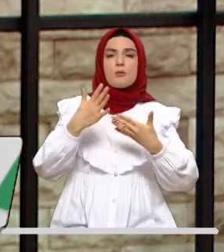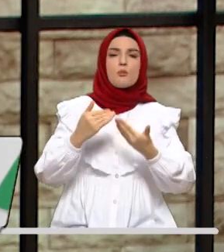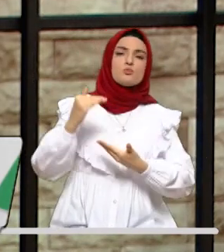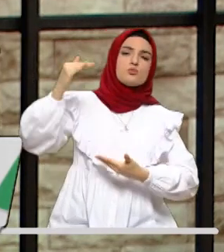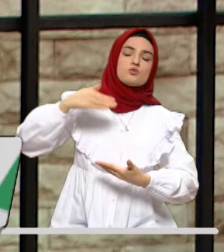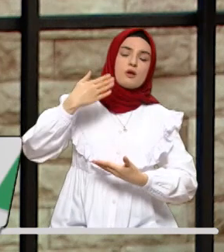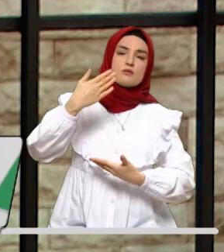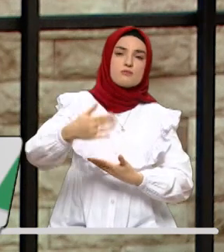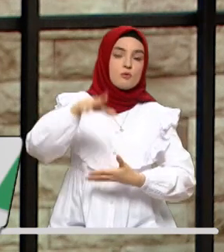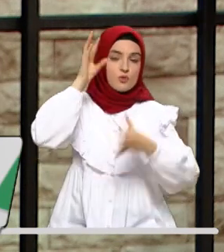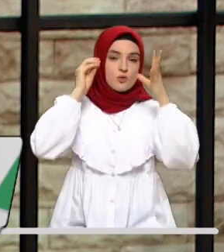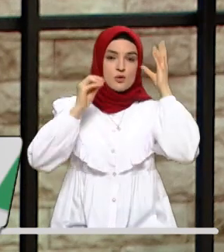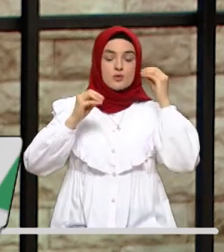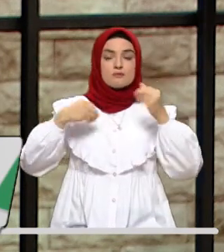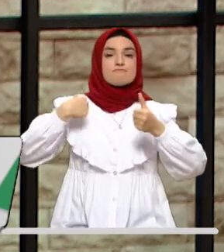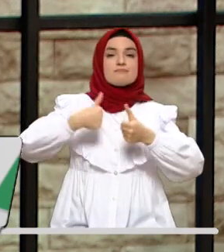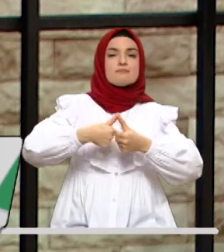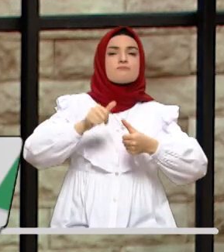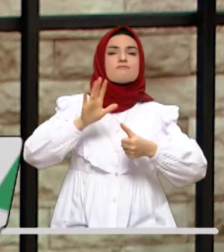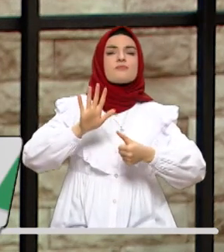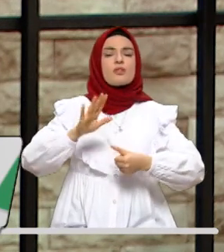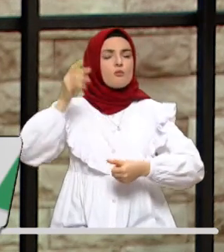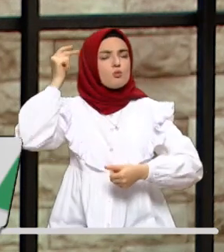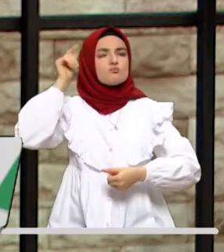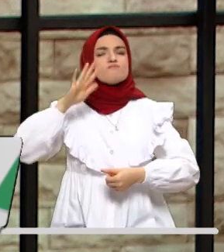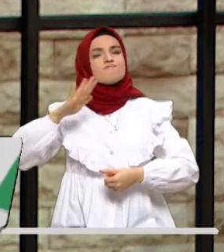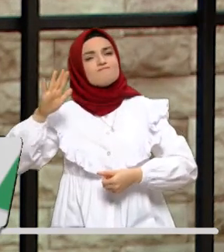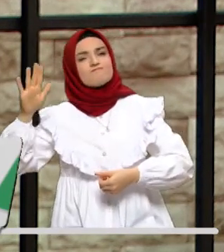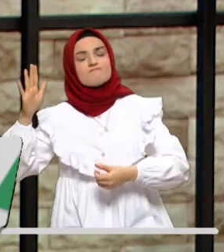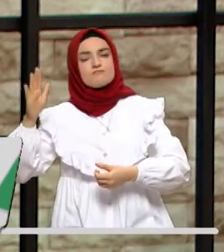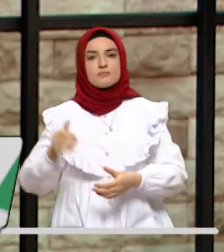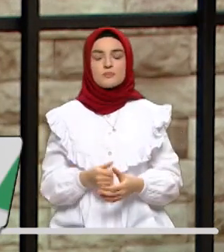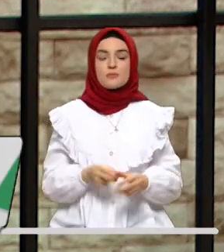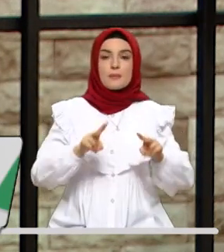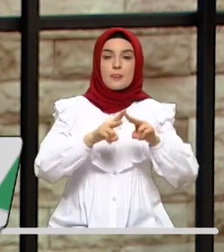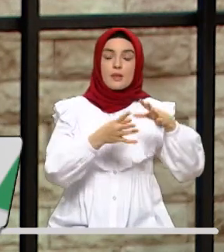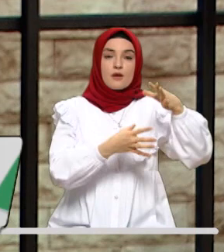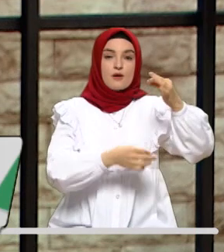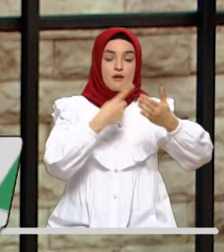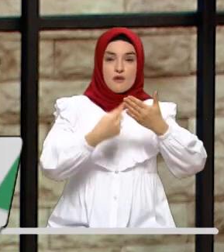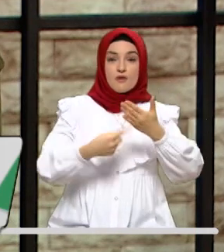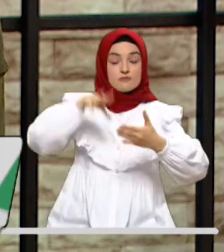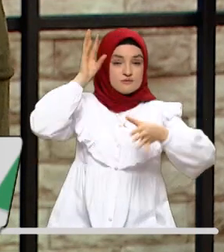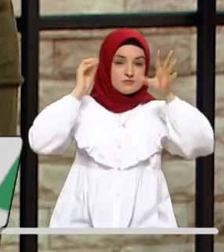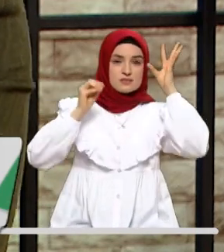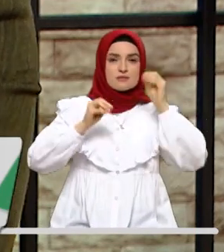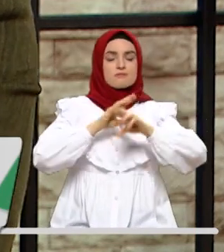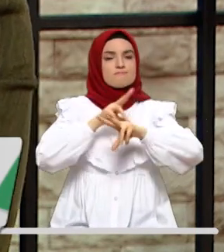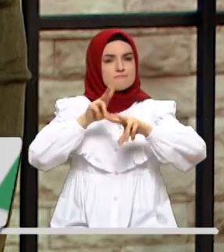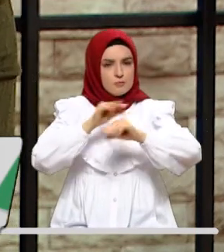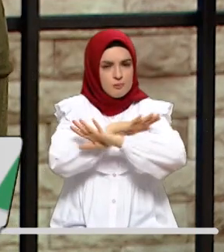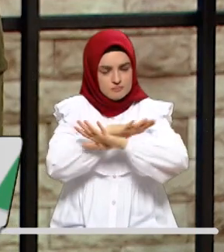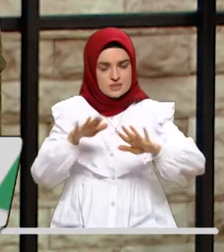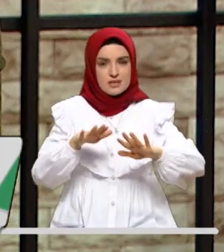öğrendiğin zaman tekrarlamazsan onu unutup gidersin. Mehmet Akif hafızlığını tamamlar, en iyi hocalardan